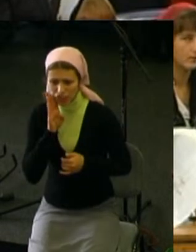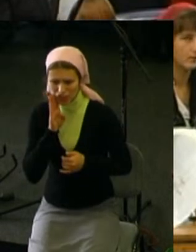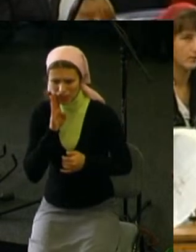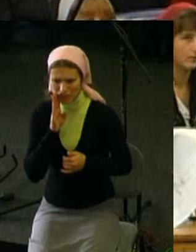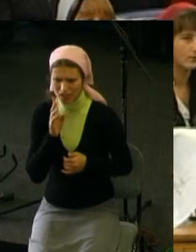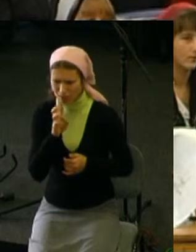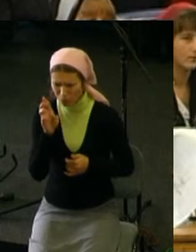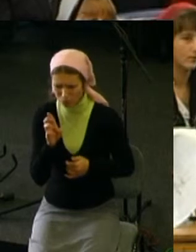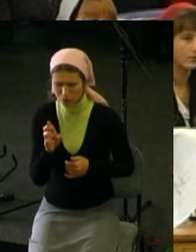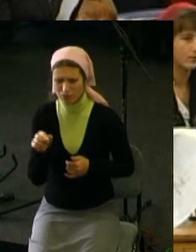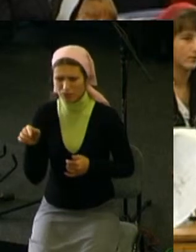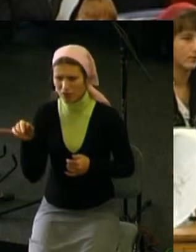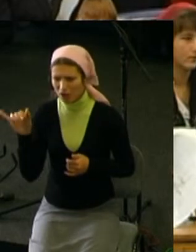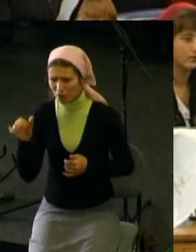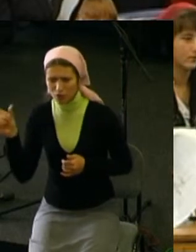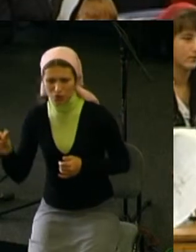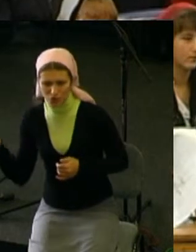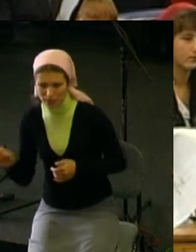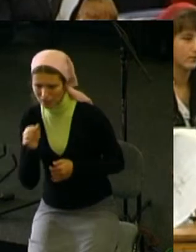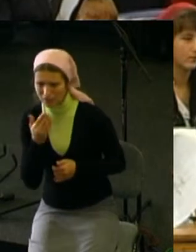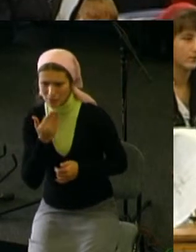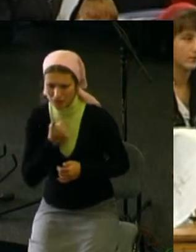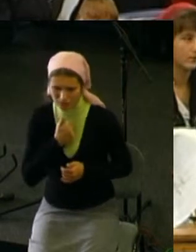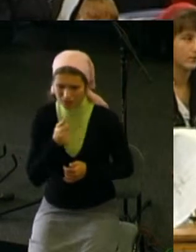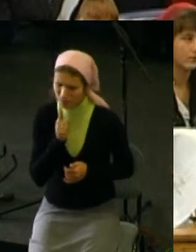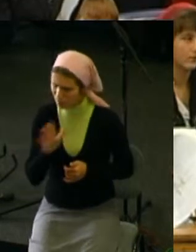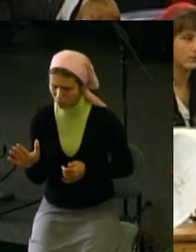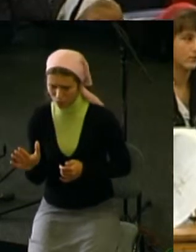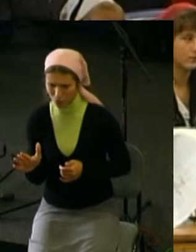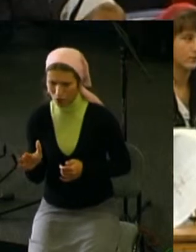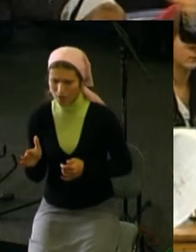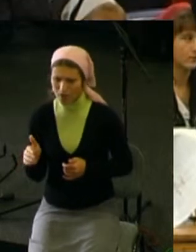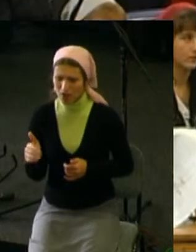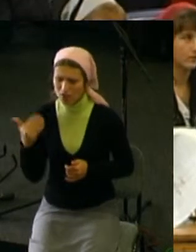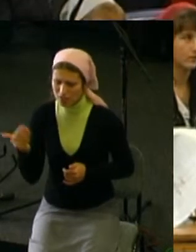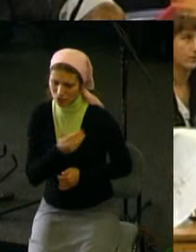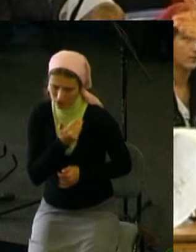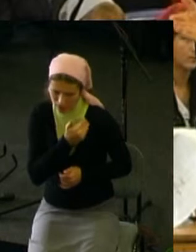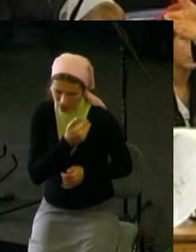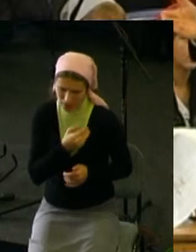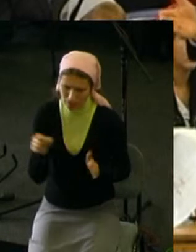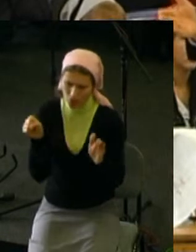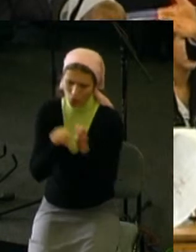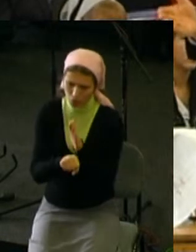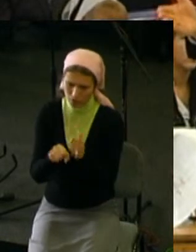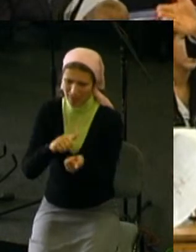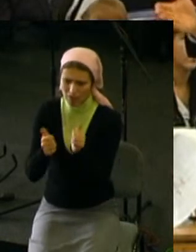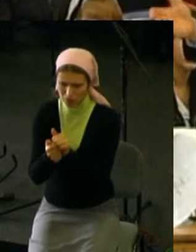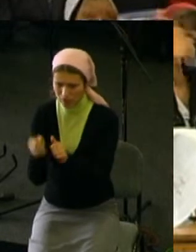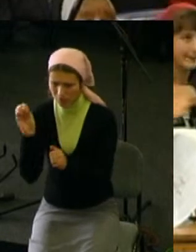у жінки блудниці у людей на неї милості не було Вони хотіли їй побитий камінням